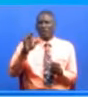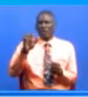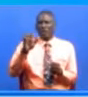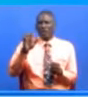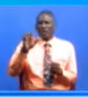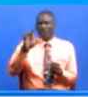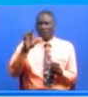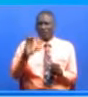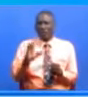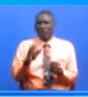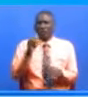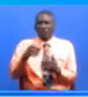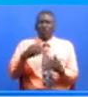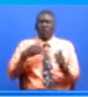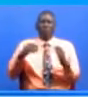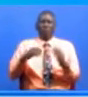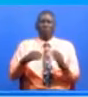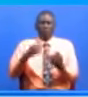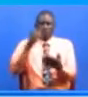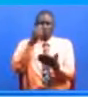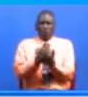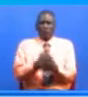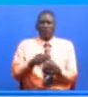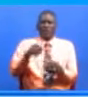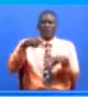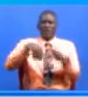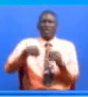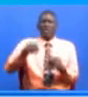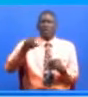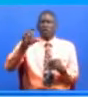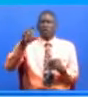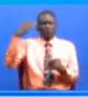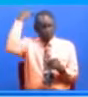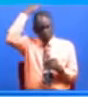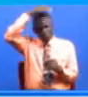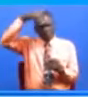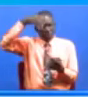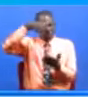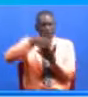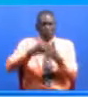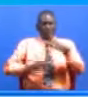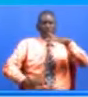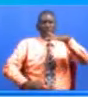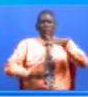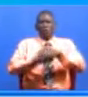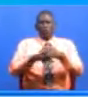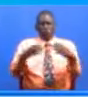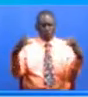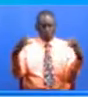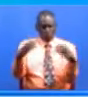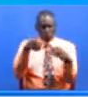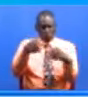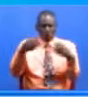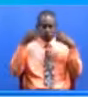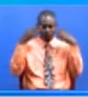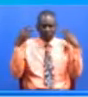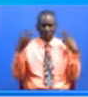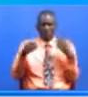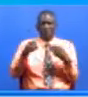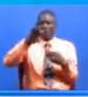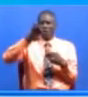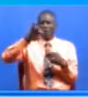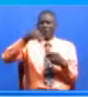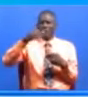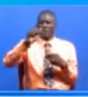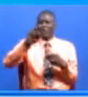yake dubai pia inik kama halil group pia inah uswa kama madh mkuu wa kundi hilo la kiga hii gat al